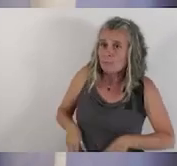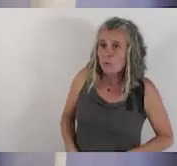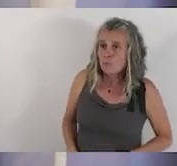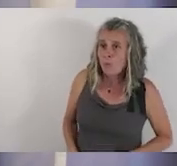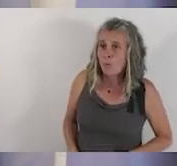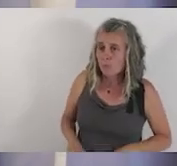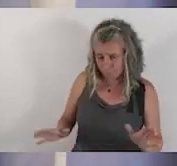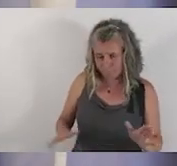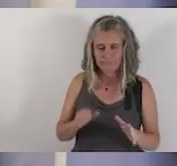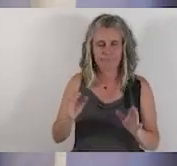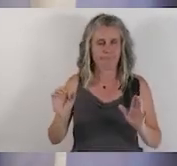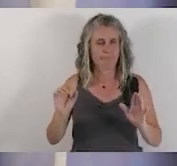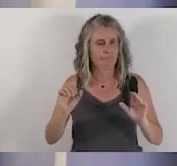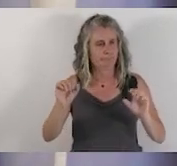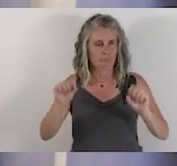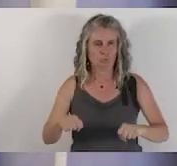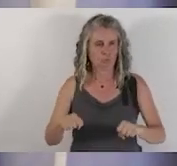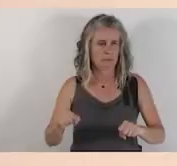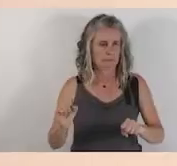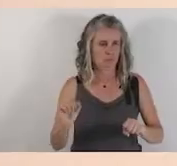numéro 13, Monsieur Kahn.